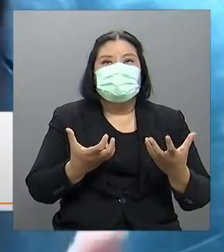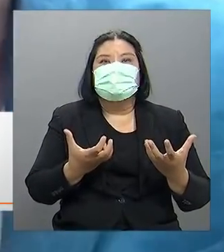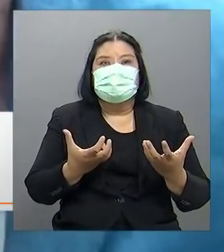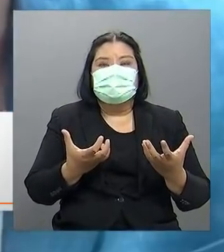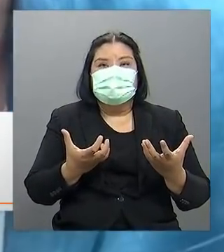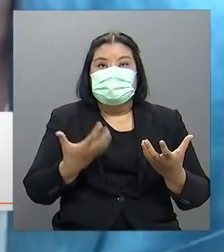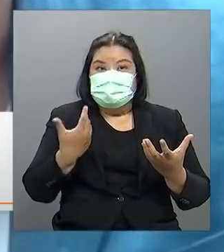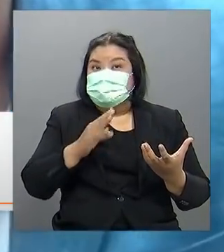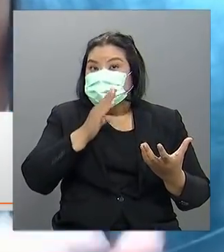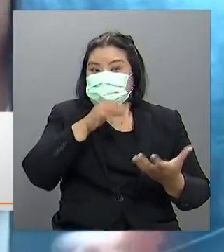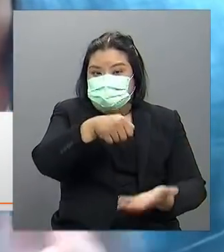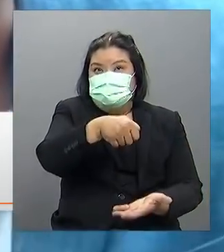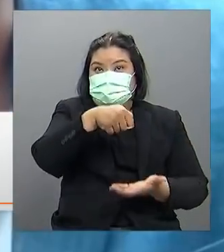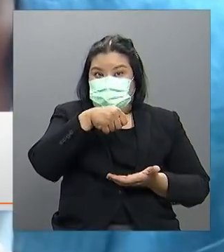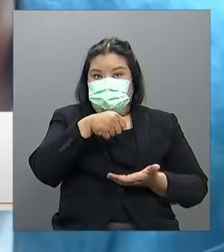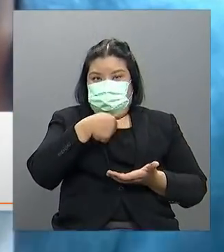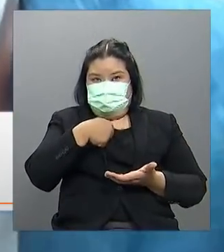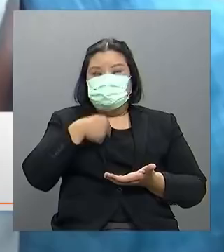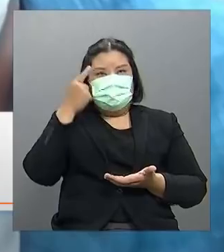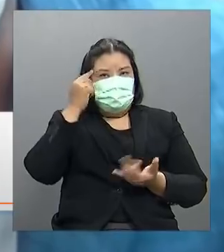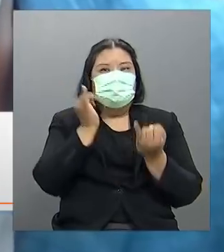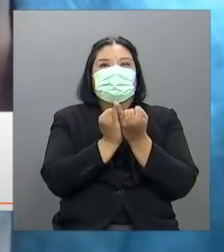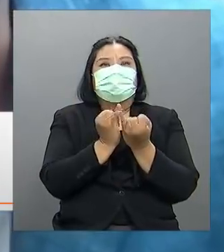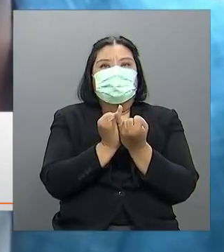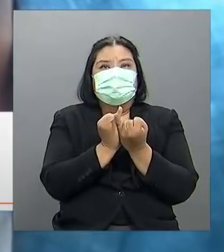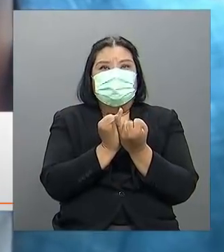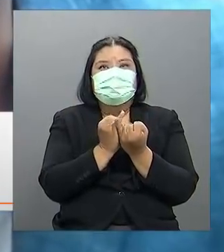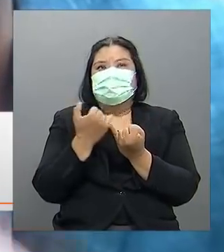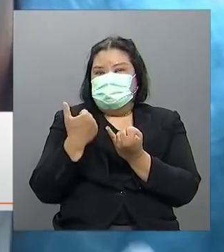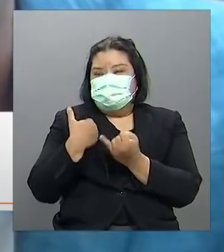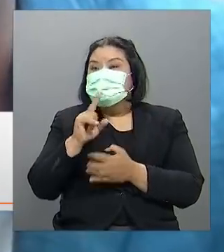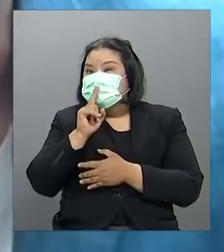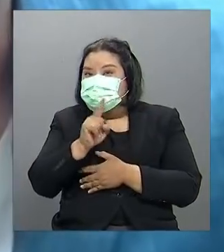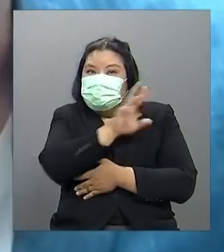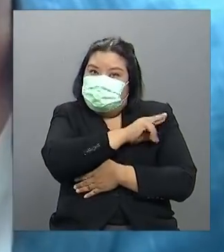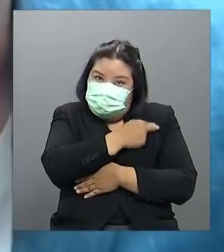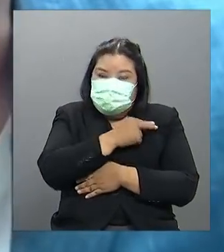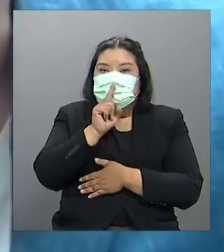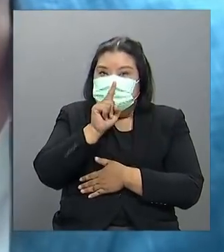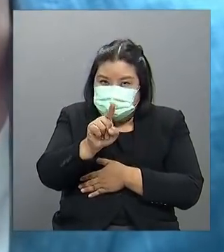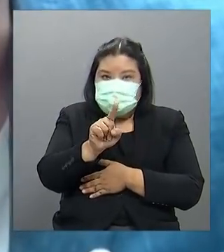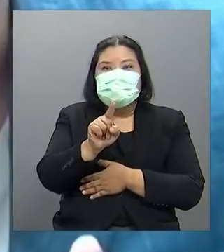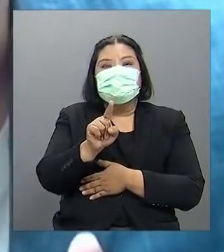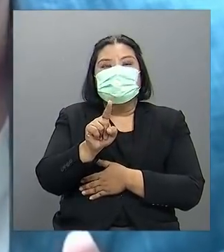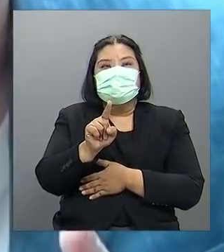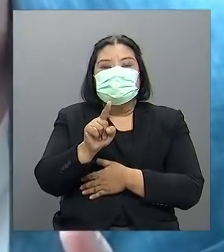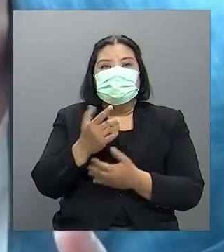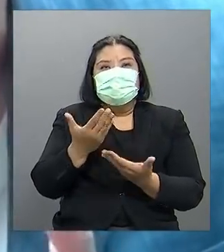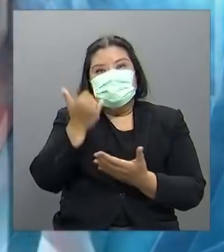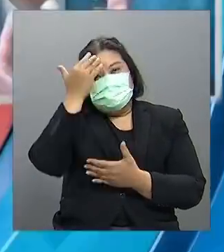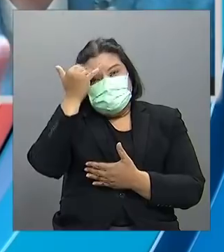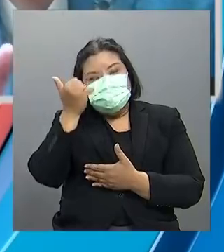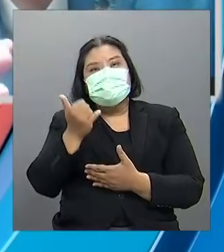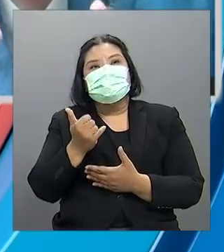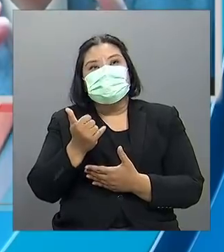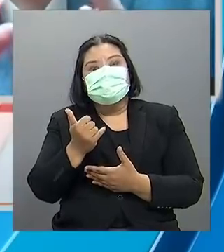ใช้ได้ใช้เป็นเพราะว่าจะต้องสื่อสารกับบุคลากรทางการแพทย์ทีมของทางสปคม.เพราะว่าเราตีความว่าชุด